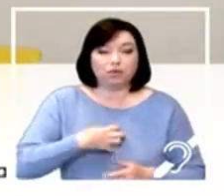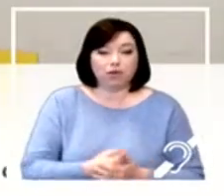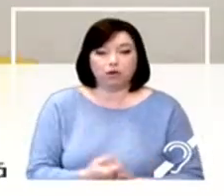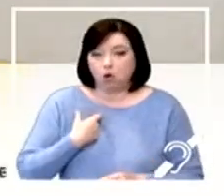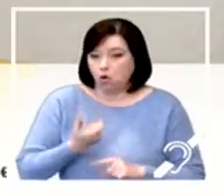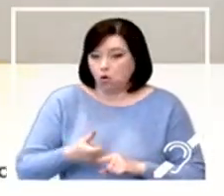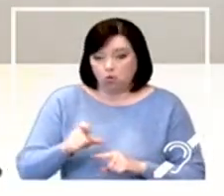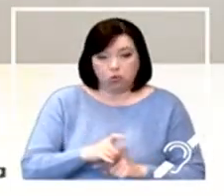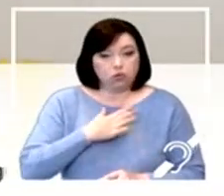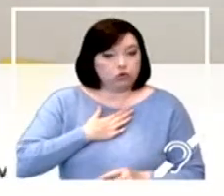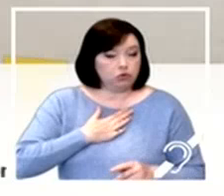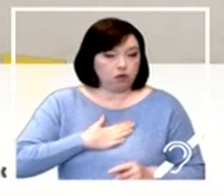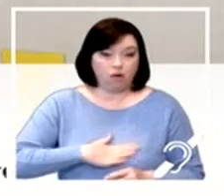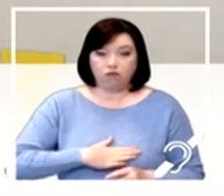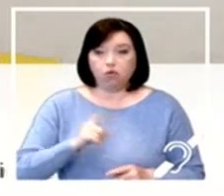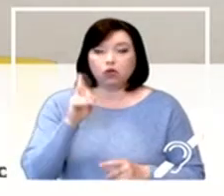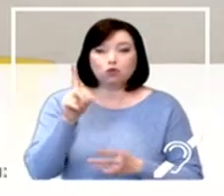cum, pensionieri,